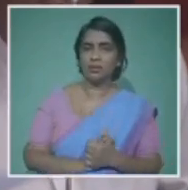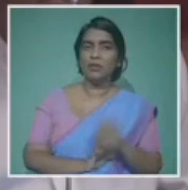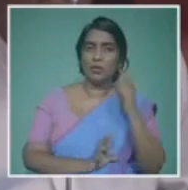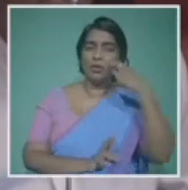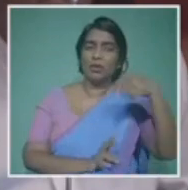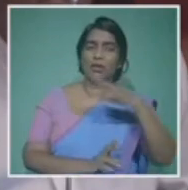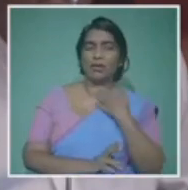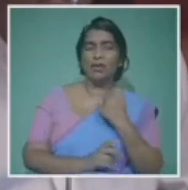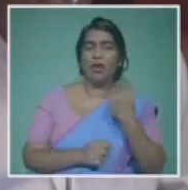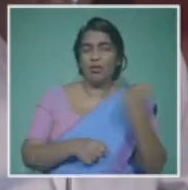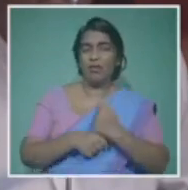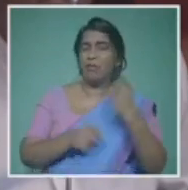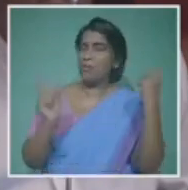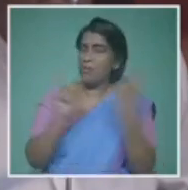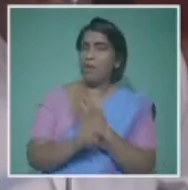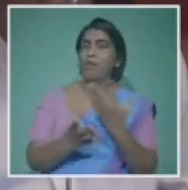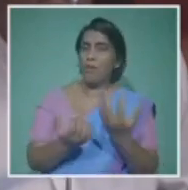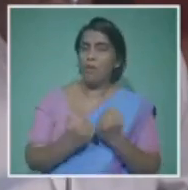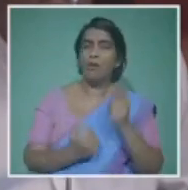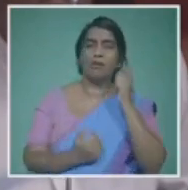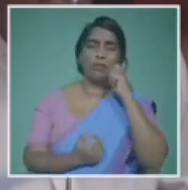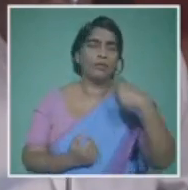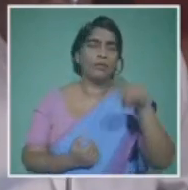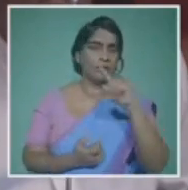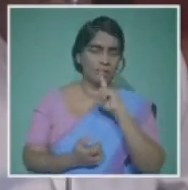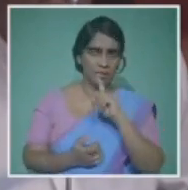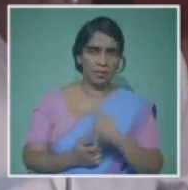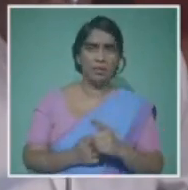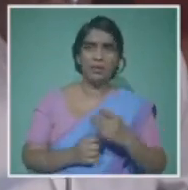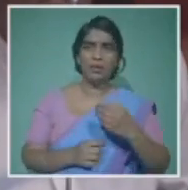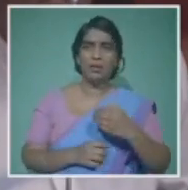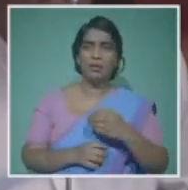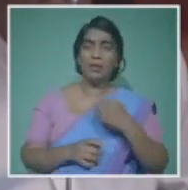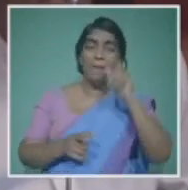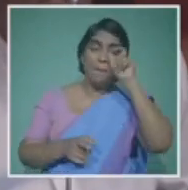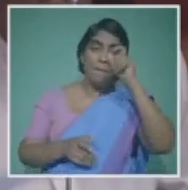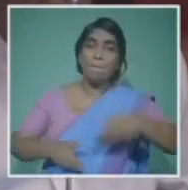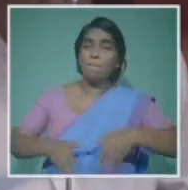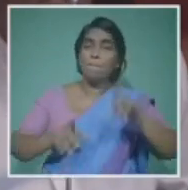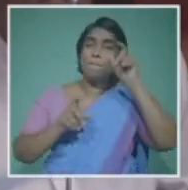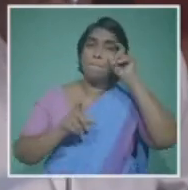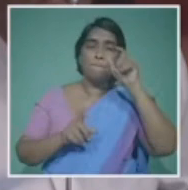පිපාසයෙන් ඉන්නේ. ඒක තමයි ඇත්ත. පාරණ බැලේ බලන්න.